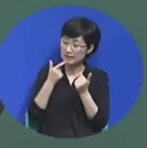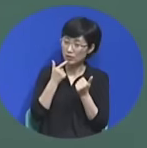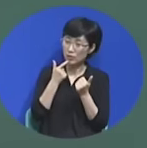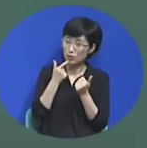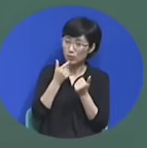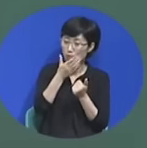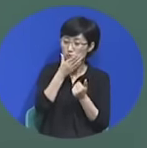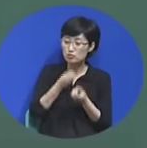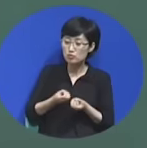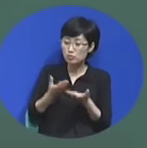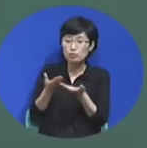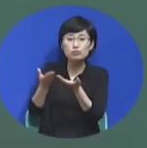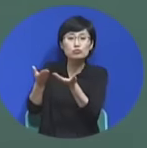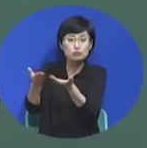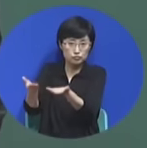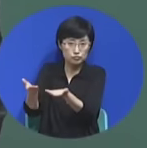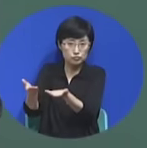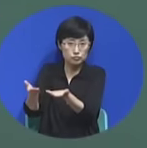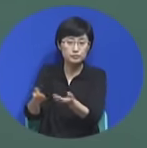내용이에요.